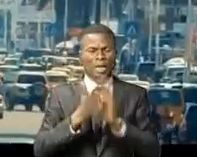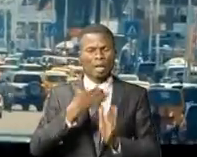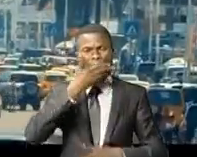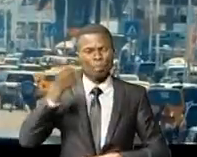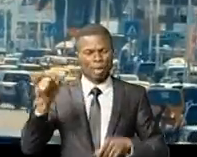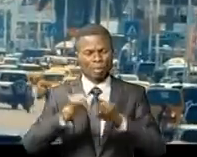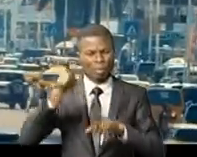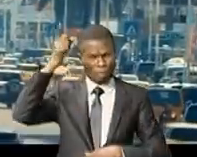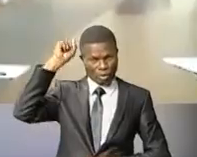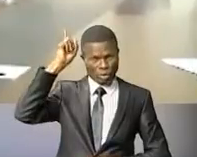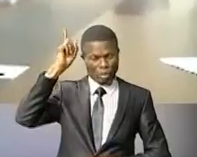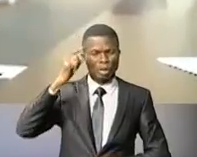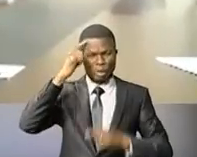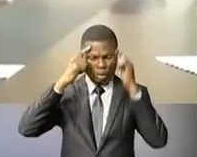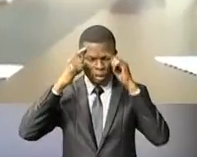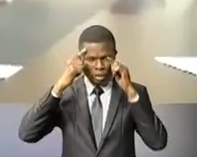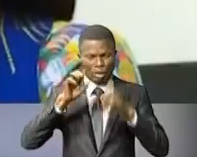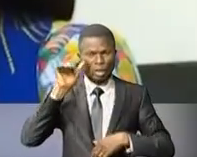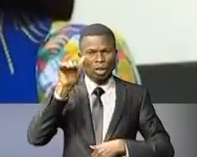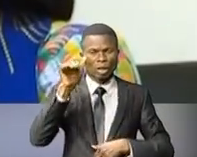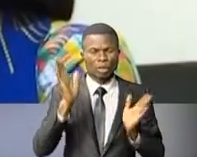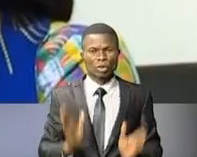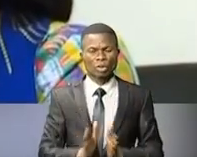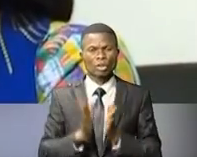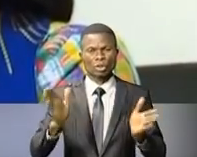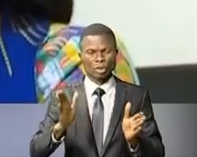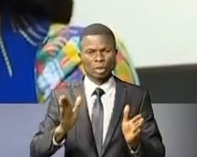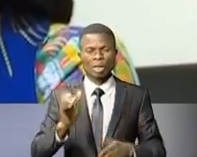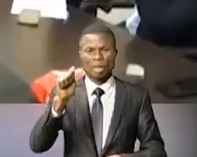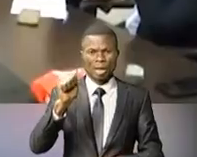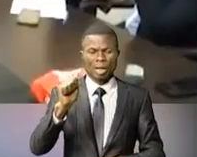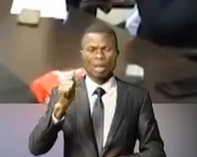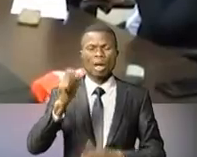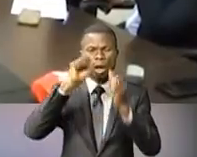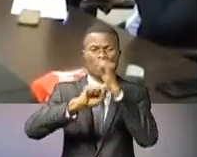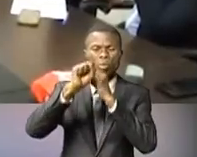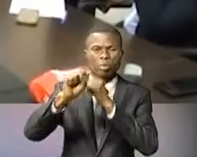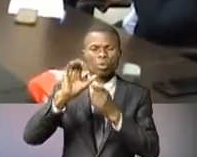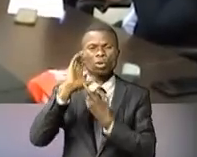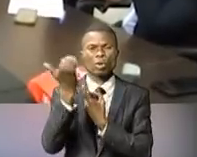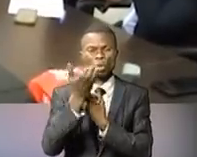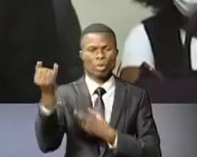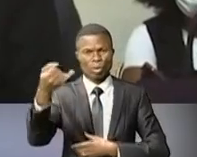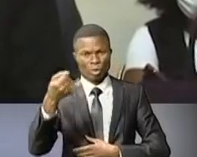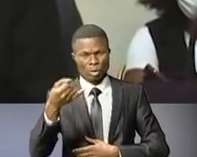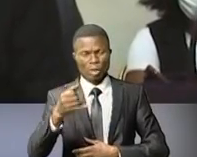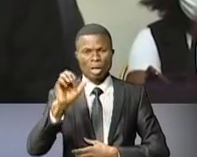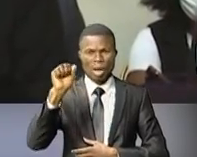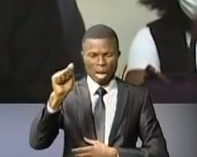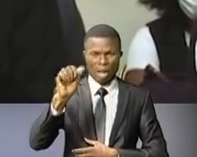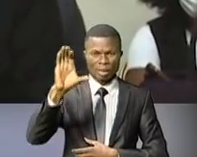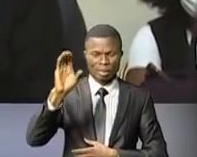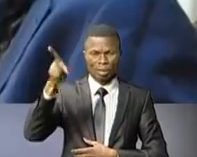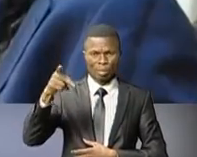robe d'antan. C'est le souci du directeur général de l'Agence congolaise pour la promotion de la culture et des arts à CPCA,